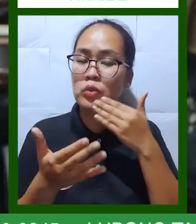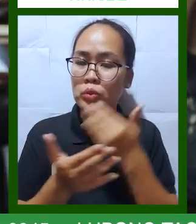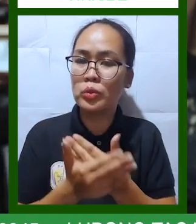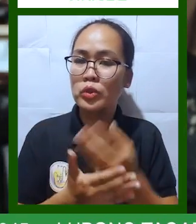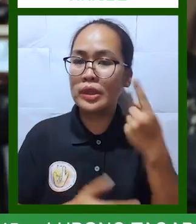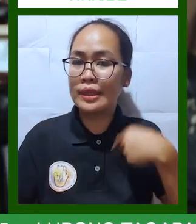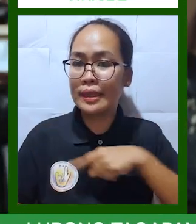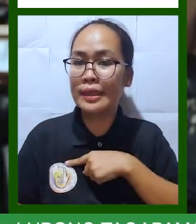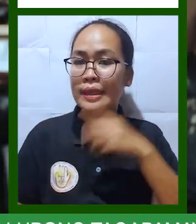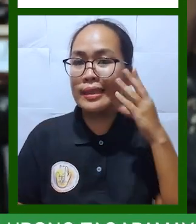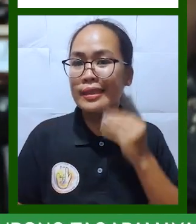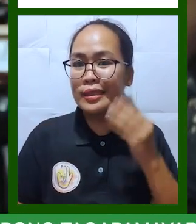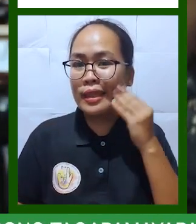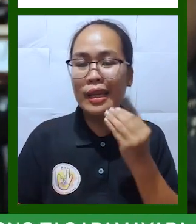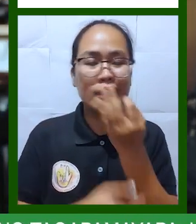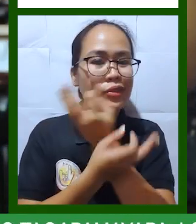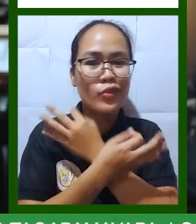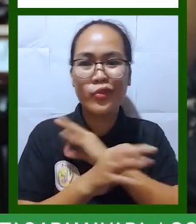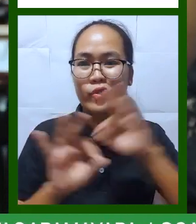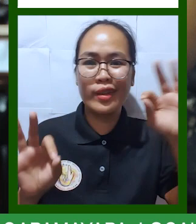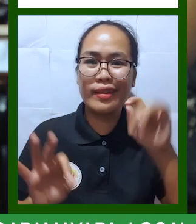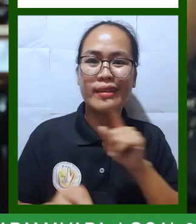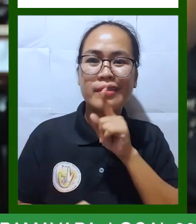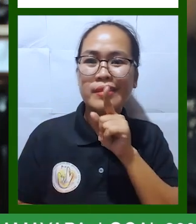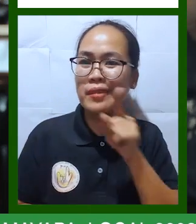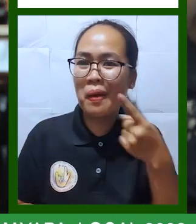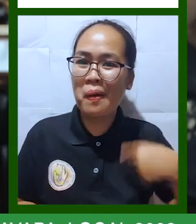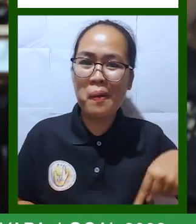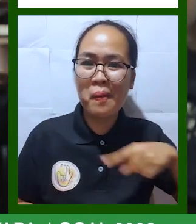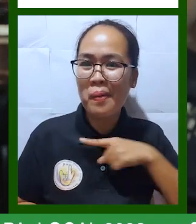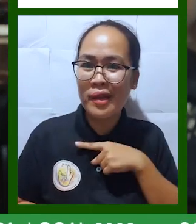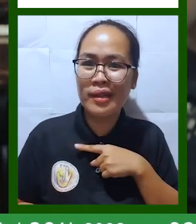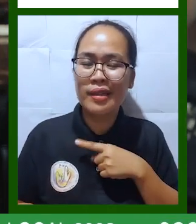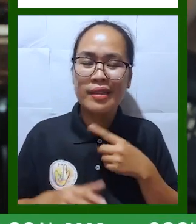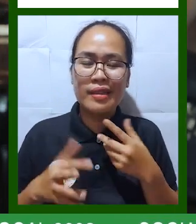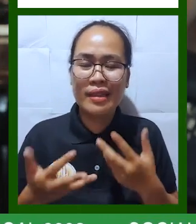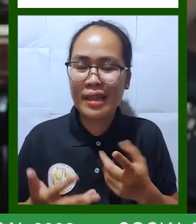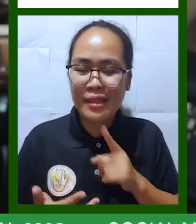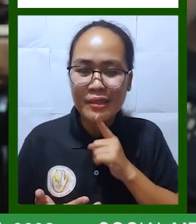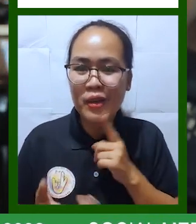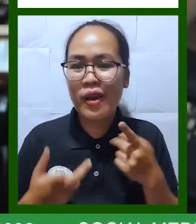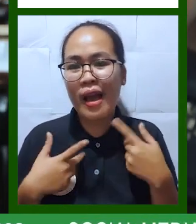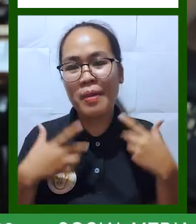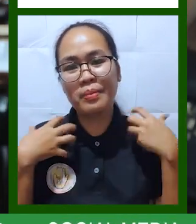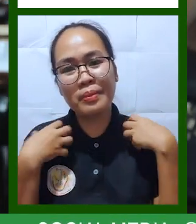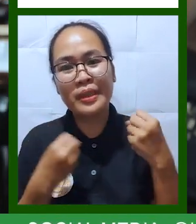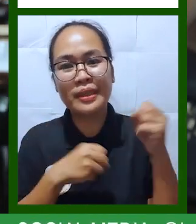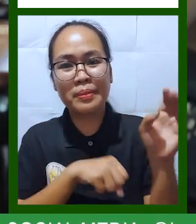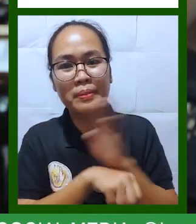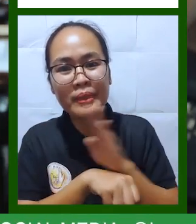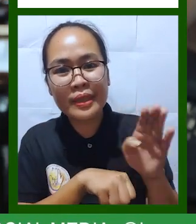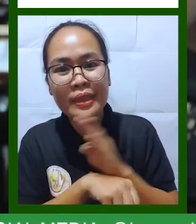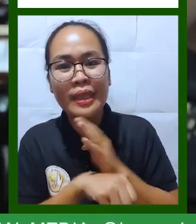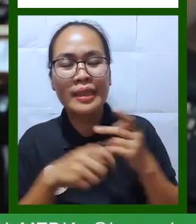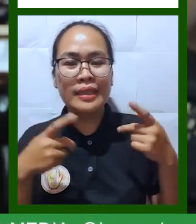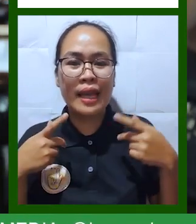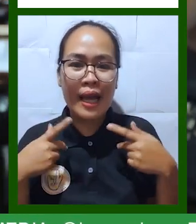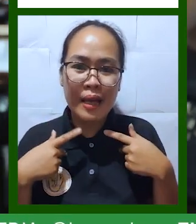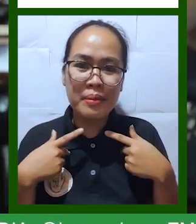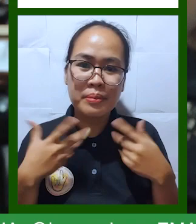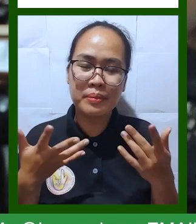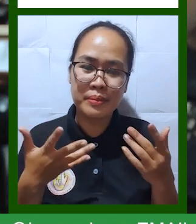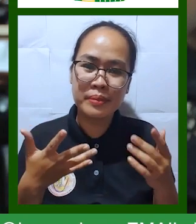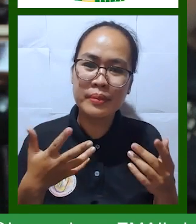maganda ngayon na nakakaranas na tayo ng kalayaan talaga. May freedom na talaga tayo. Sumisigla ang mga negosyo,